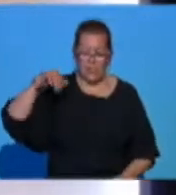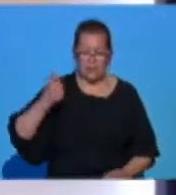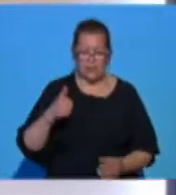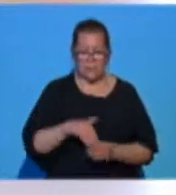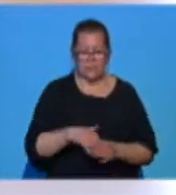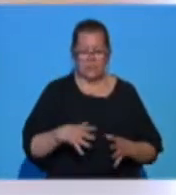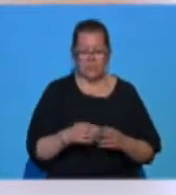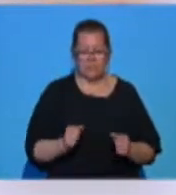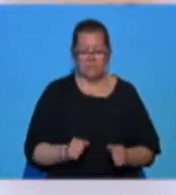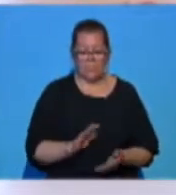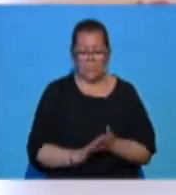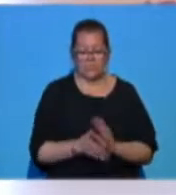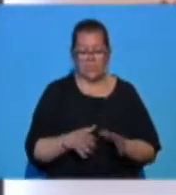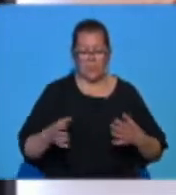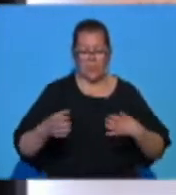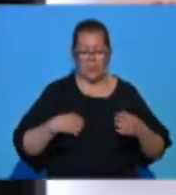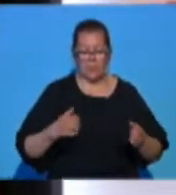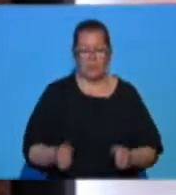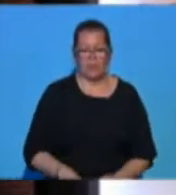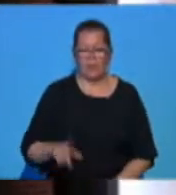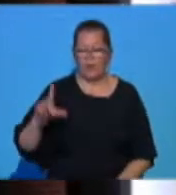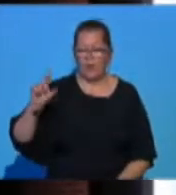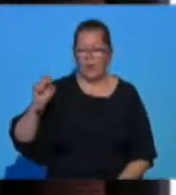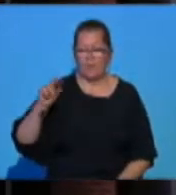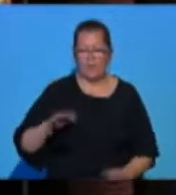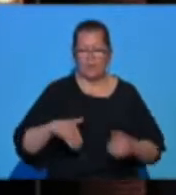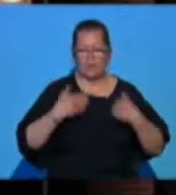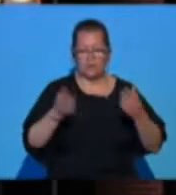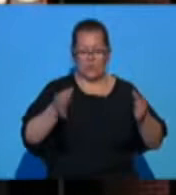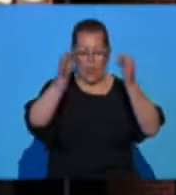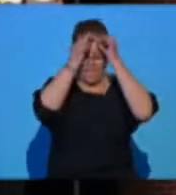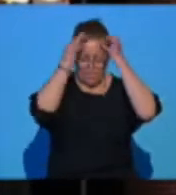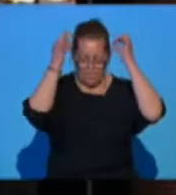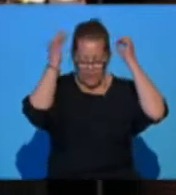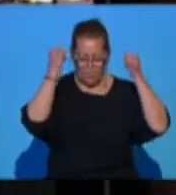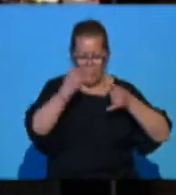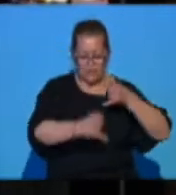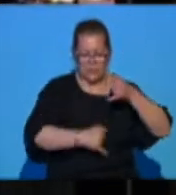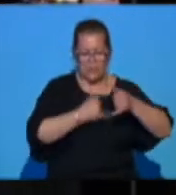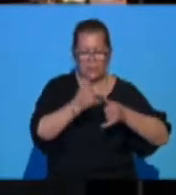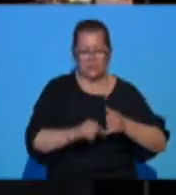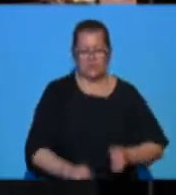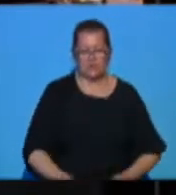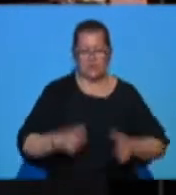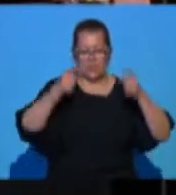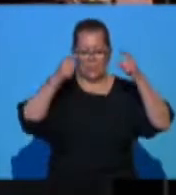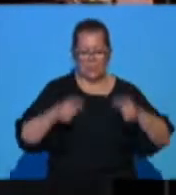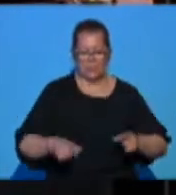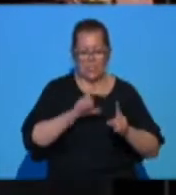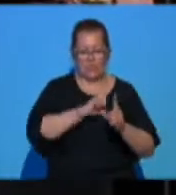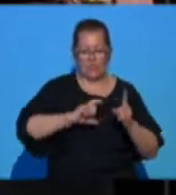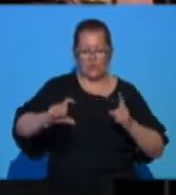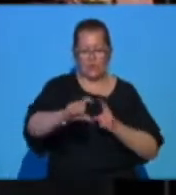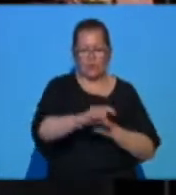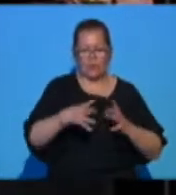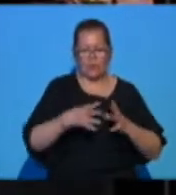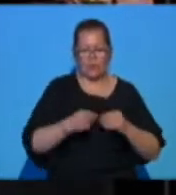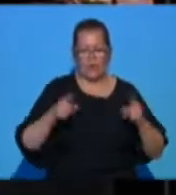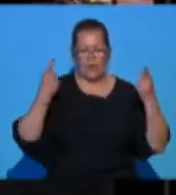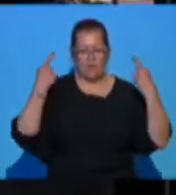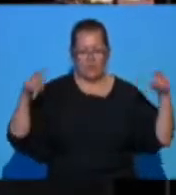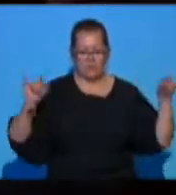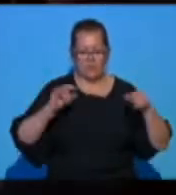La finalul piesei, regizorul lui Robert Lepage i s-a înmânat Premiul Internațional Shakespeare de către Institutul Cultural Român și